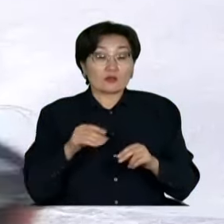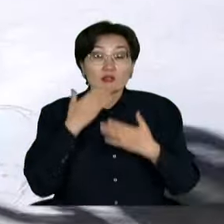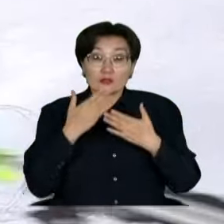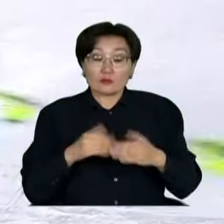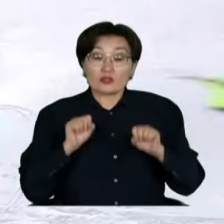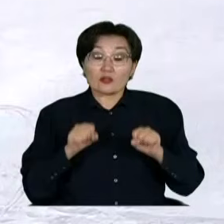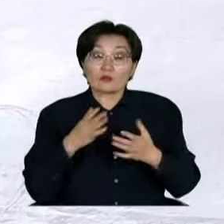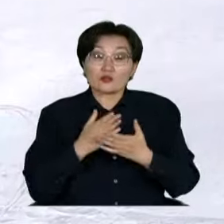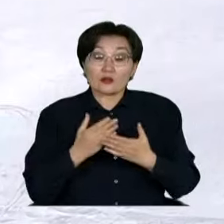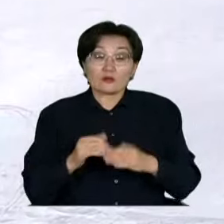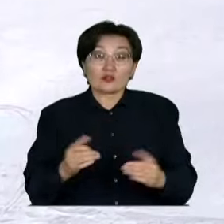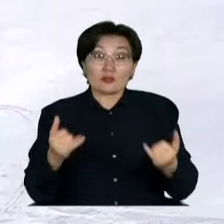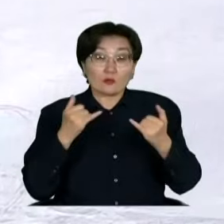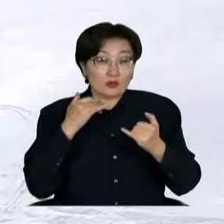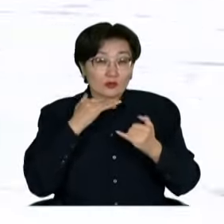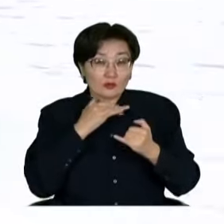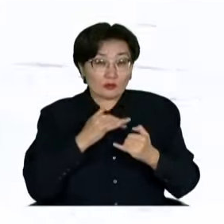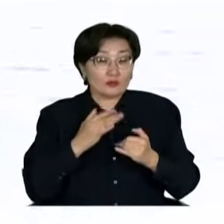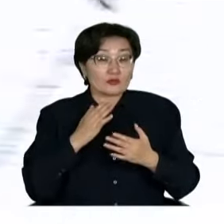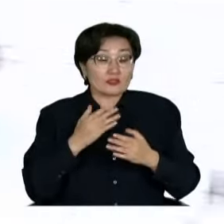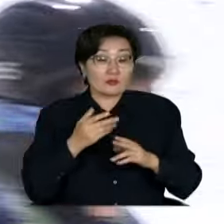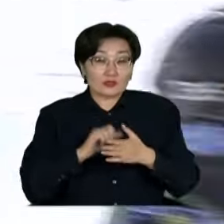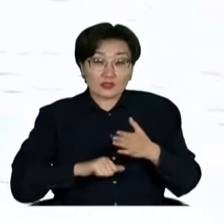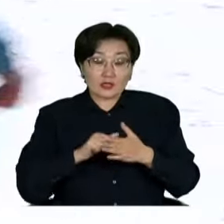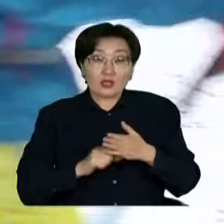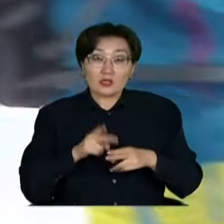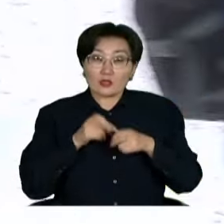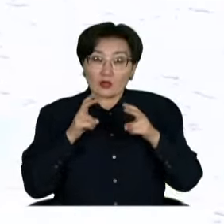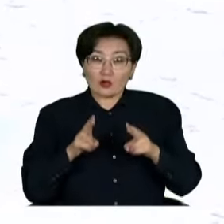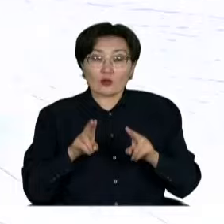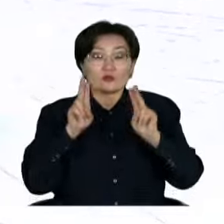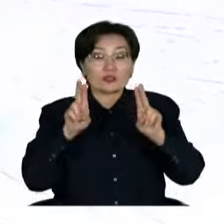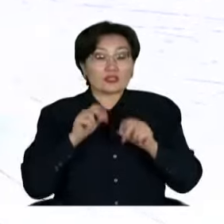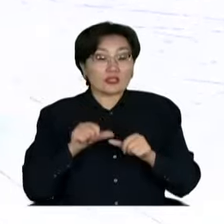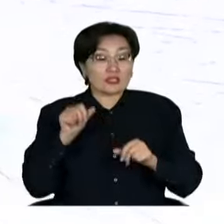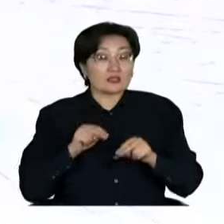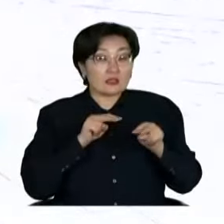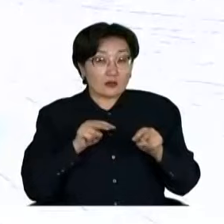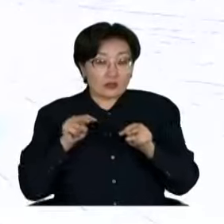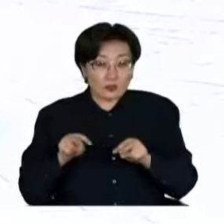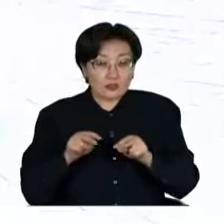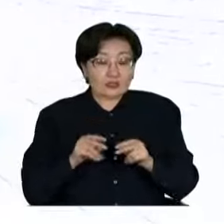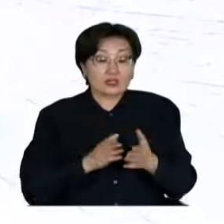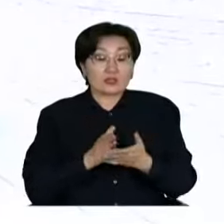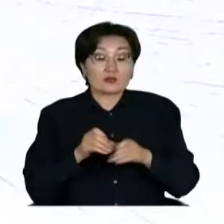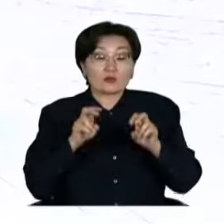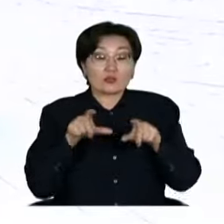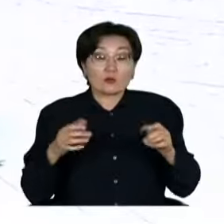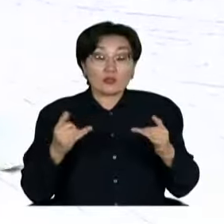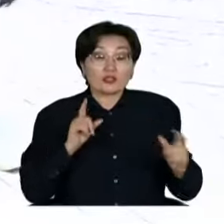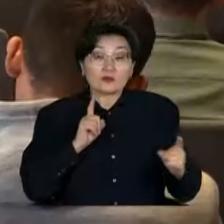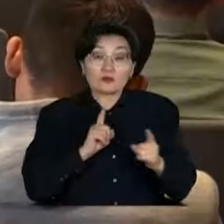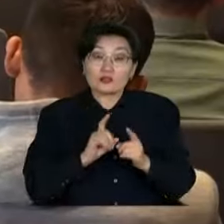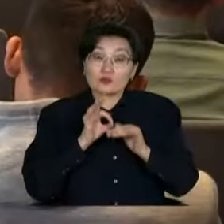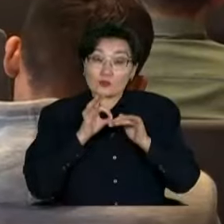әуесқойлар да бар. Курорт қонақтарының қарасы қалың болғандықтан қауіпсіздікке ерекше назар аударылады. Осылай деген сала қызметкерлері бүгін кездесу